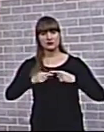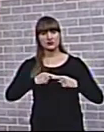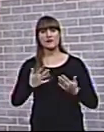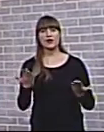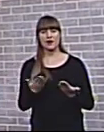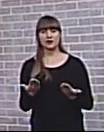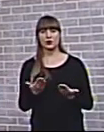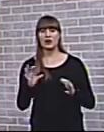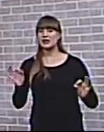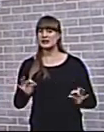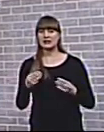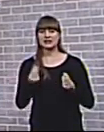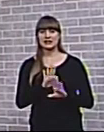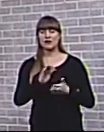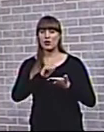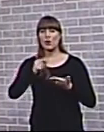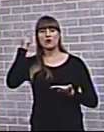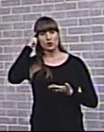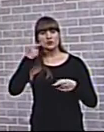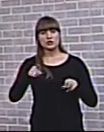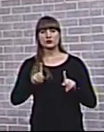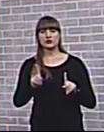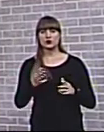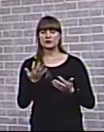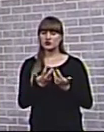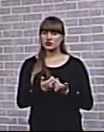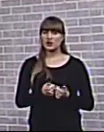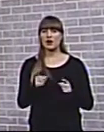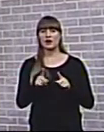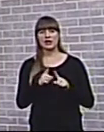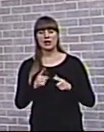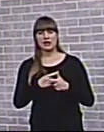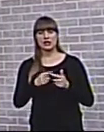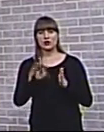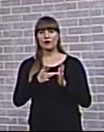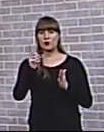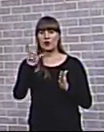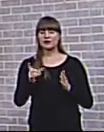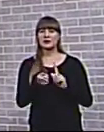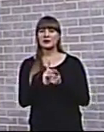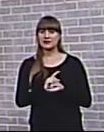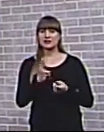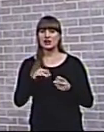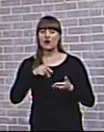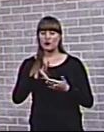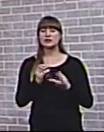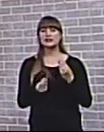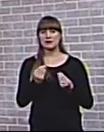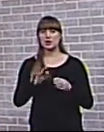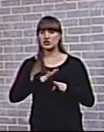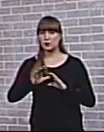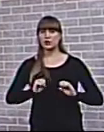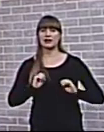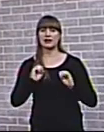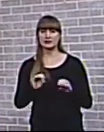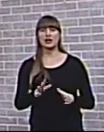который никогда не давал повода думать о нем, что он там чего-то считает или в бухгалтера превратился. Он выходит на матч с полной отдачей, как это было всегда,